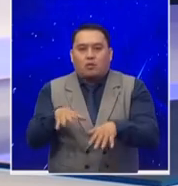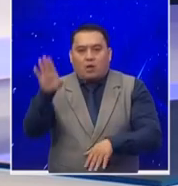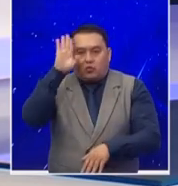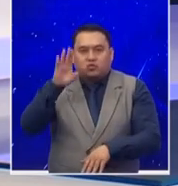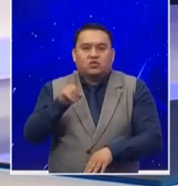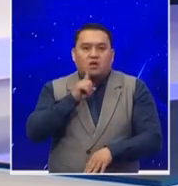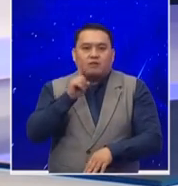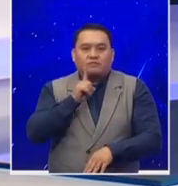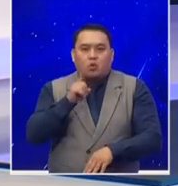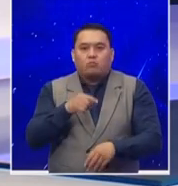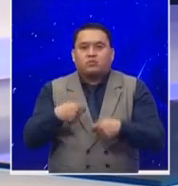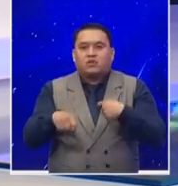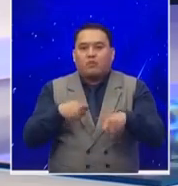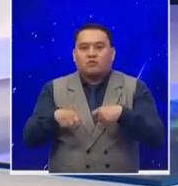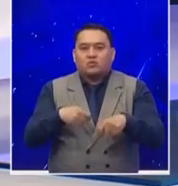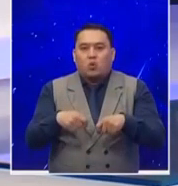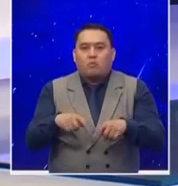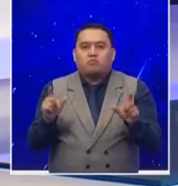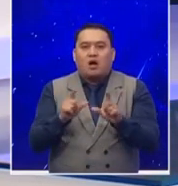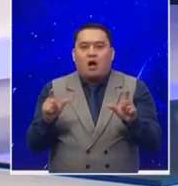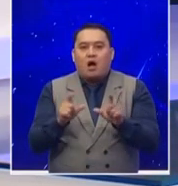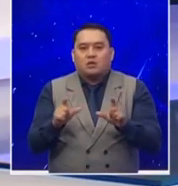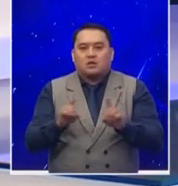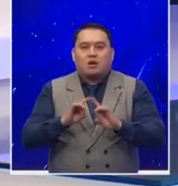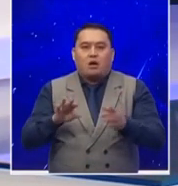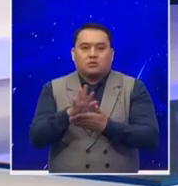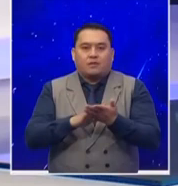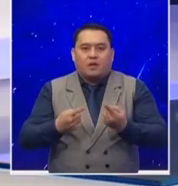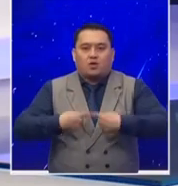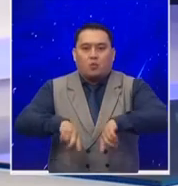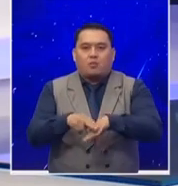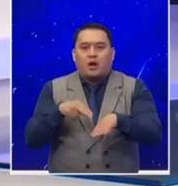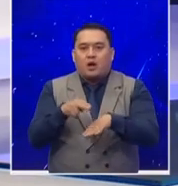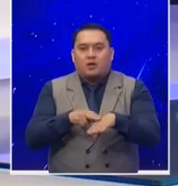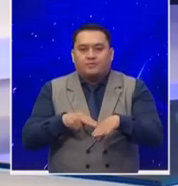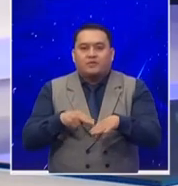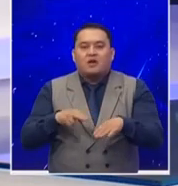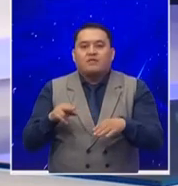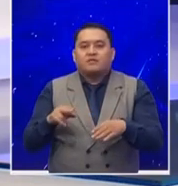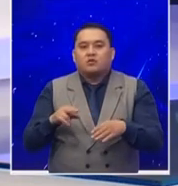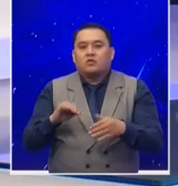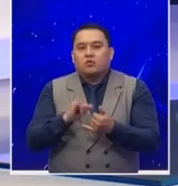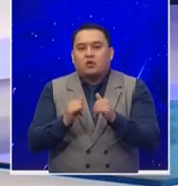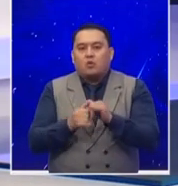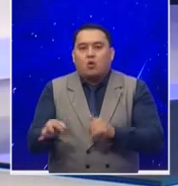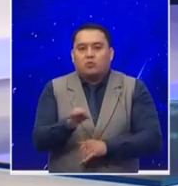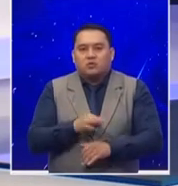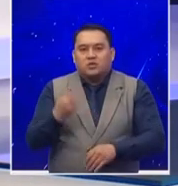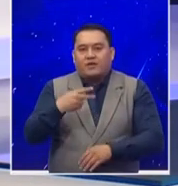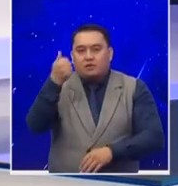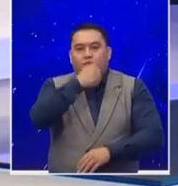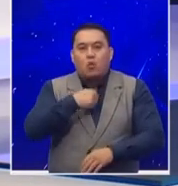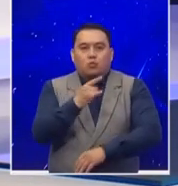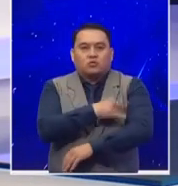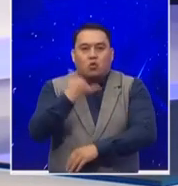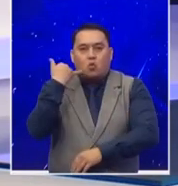человек, работающий продавцом в комиссионном магазине, передает пресс-служба департамента полиции ВКО. В конце 2020 года в